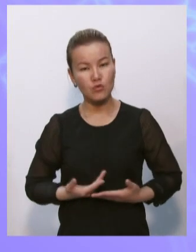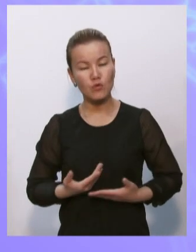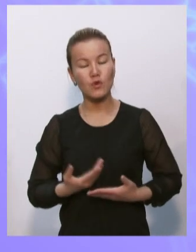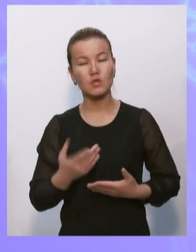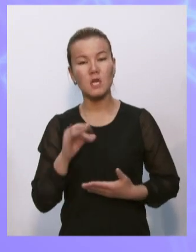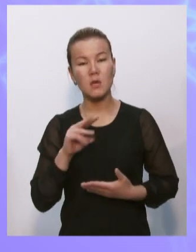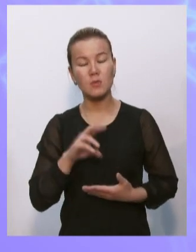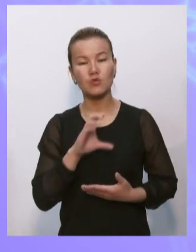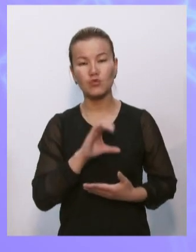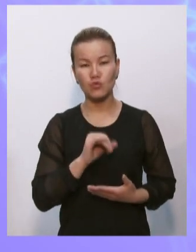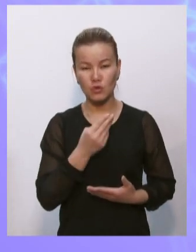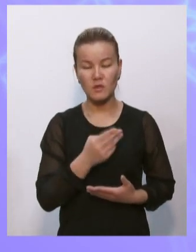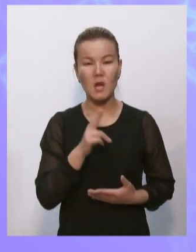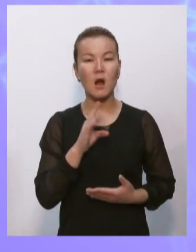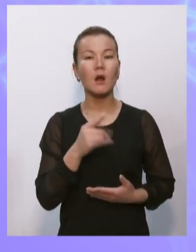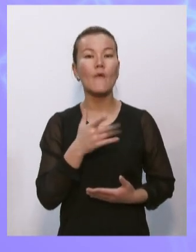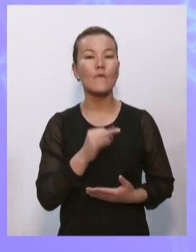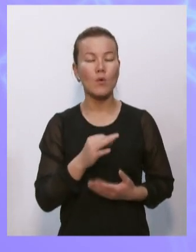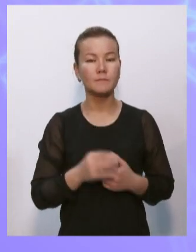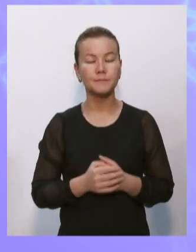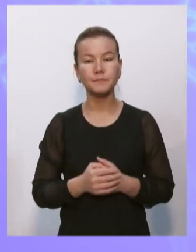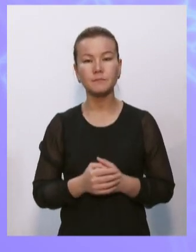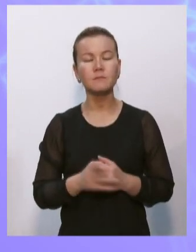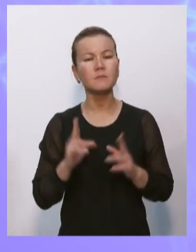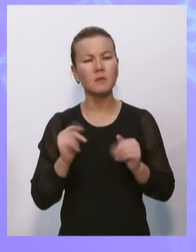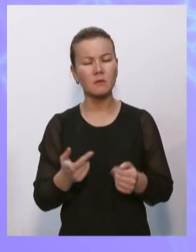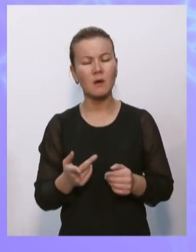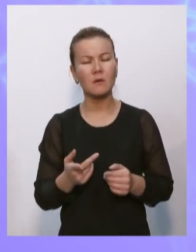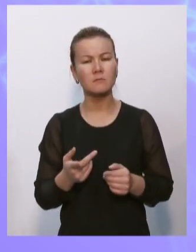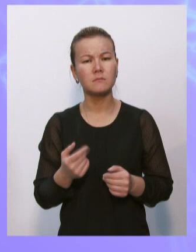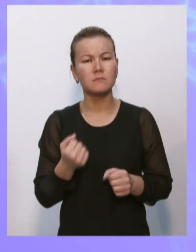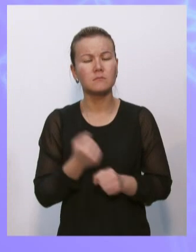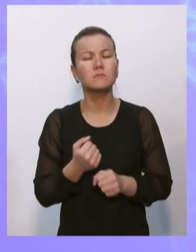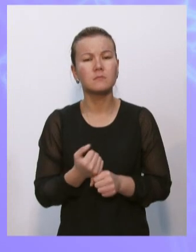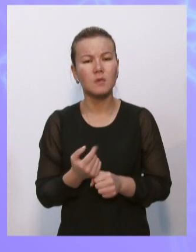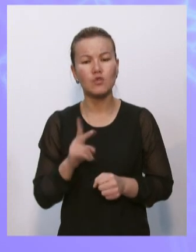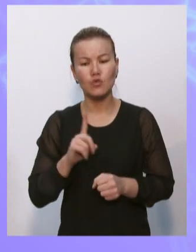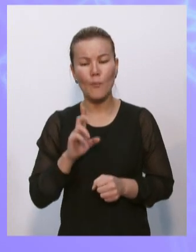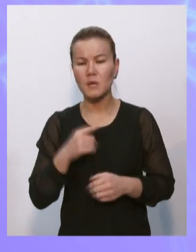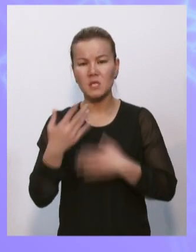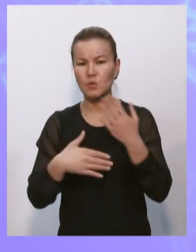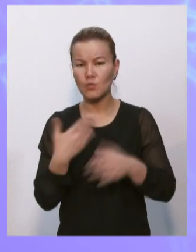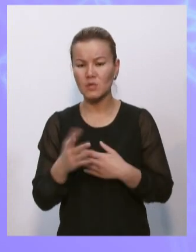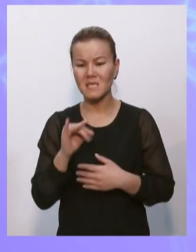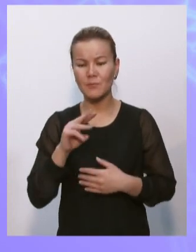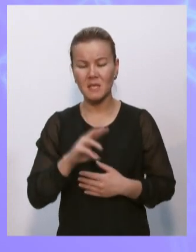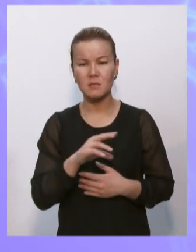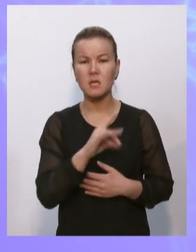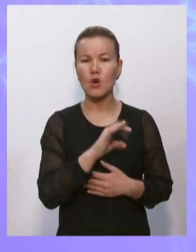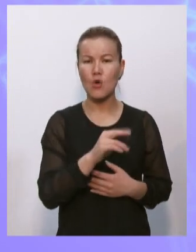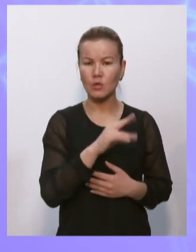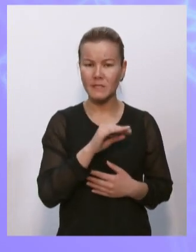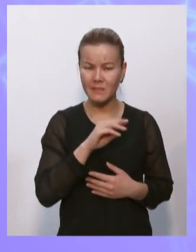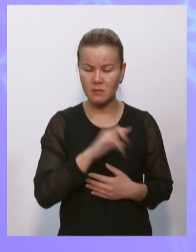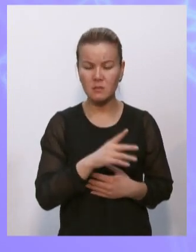имени существительного «кого?». Как же поступать, чтобы не спутать именительный,